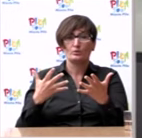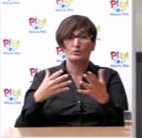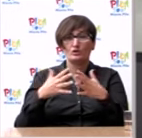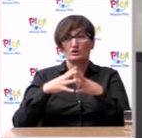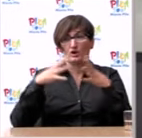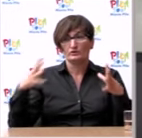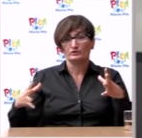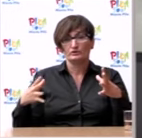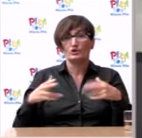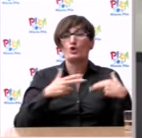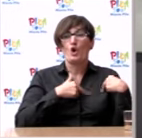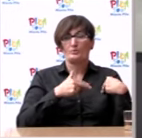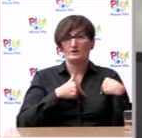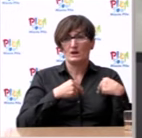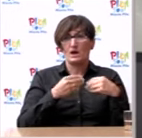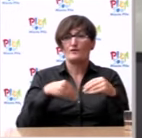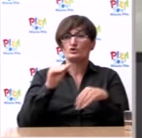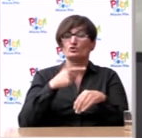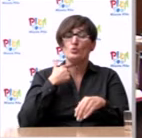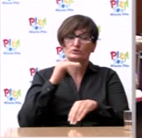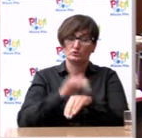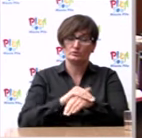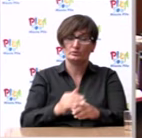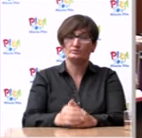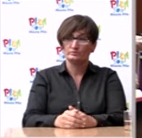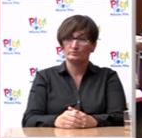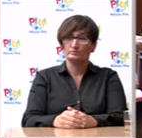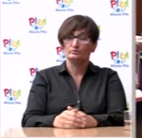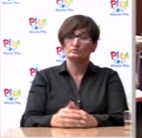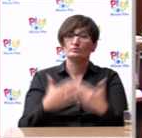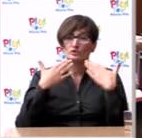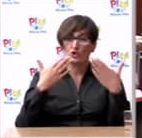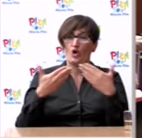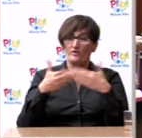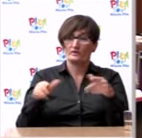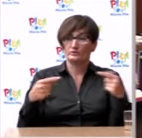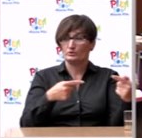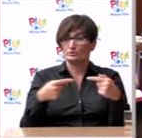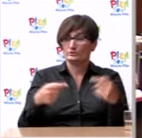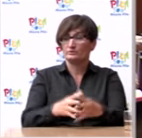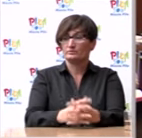i komisja jednogłośnie zaakceptowała ten projekt uchwały. Dziękuję bardzo, otwieram dyskusję.